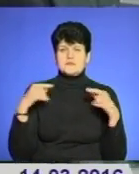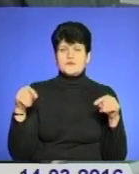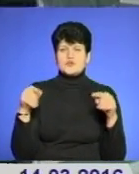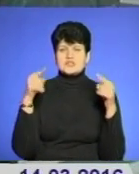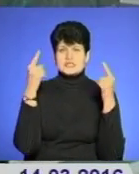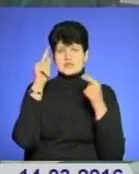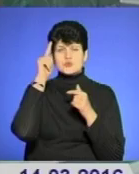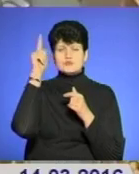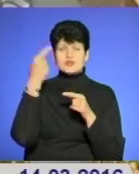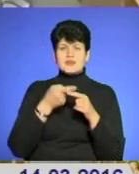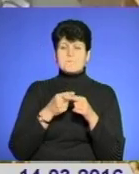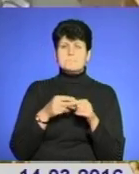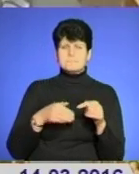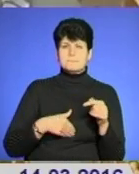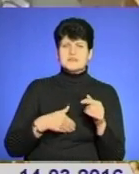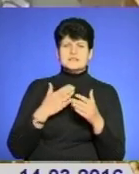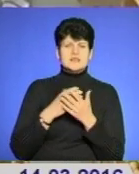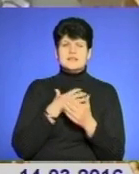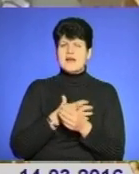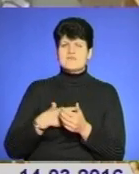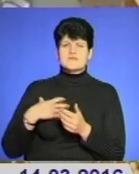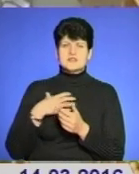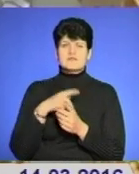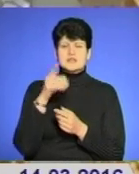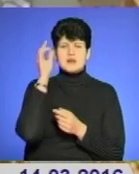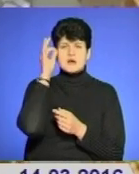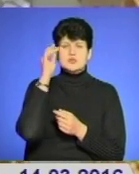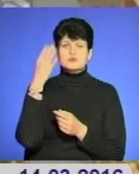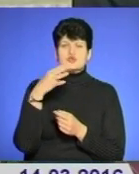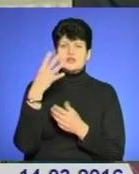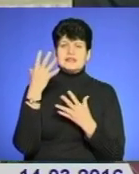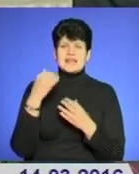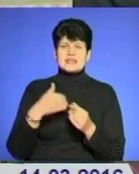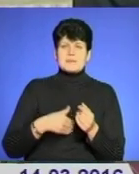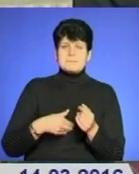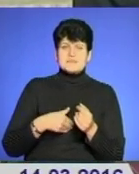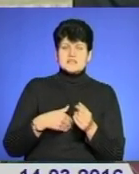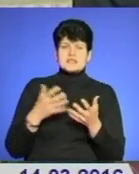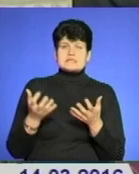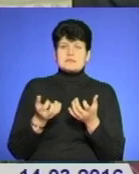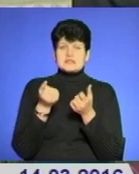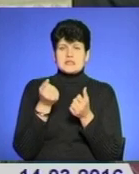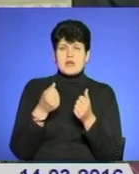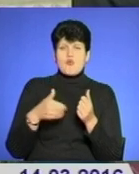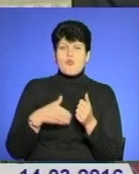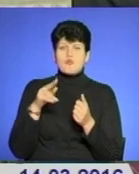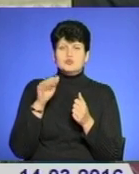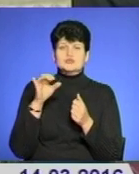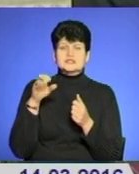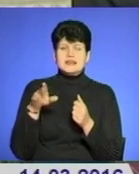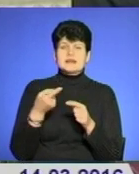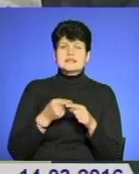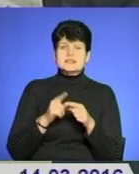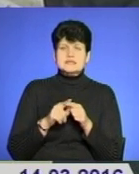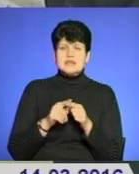цей піст є найважливішим з багатоденних постів. Він нагадує про 40-денний піст Спасителя в пустелі. Це час молитви і покаяння,